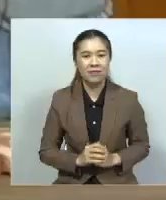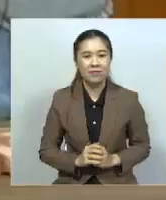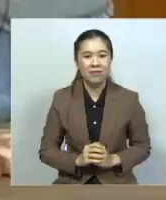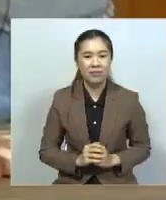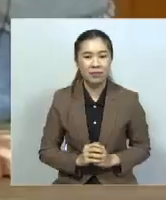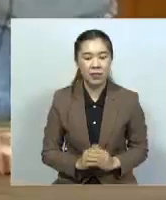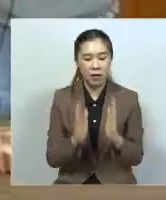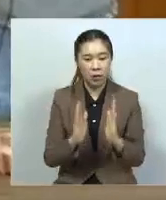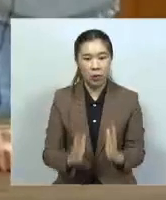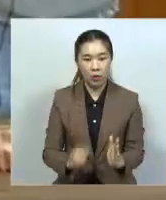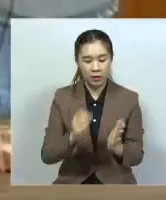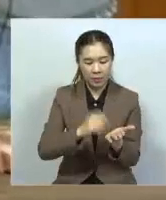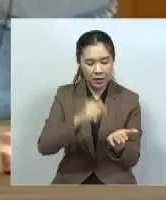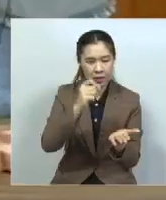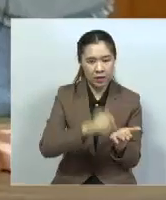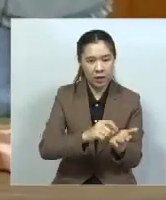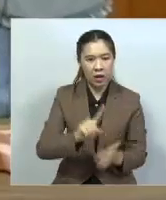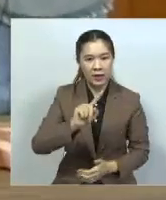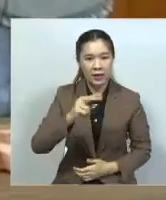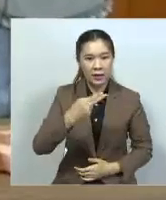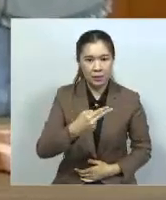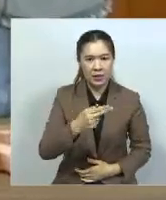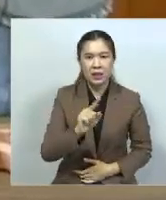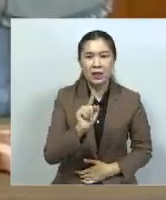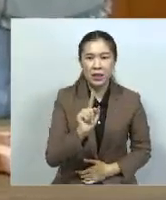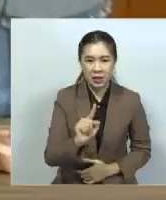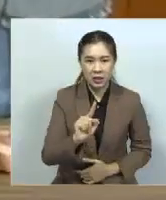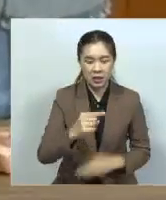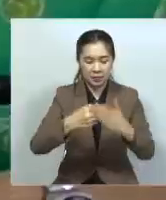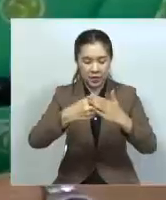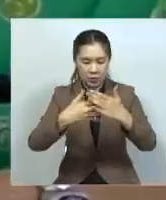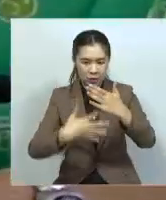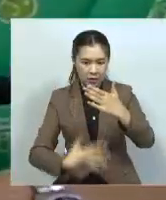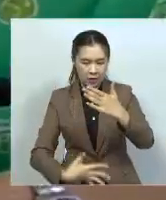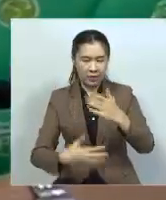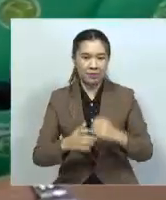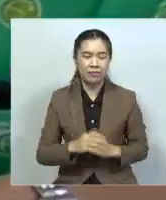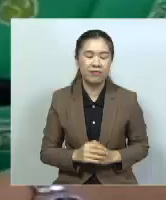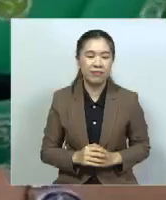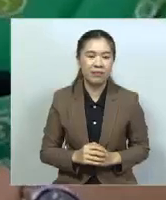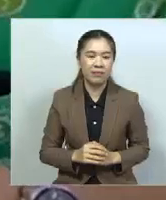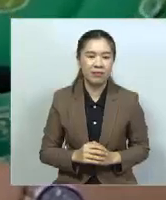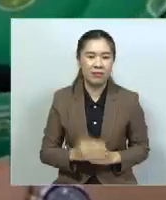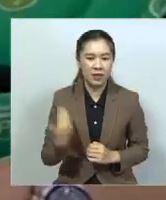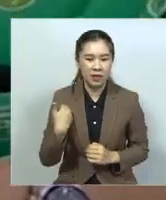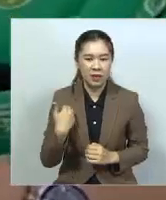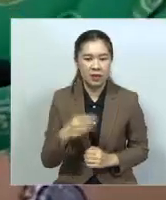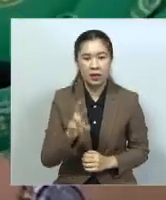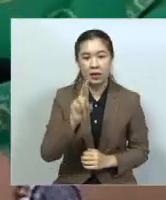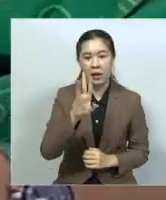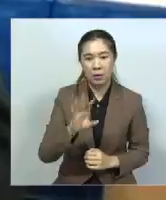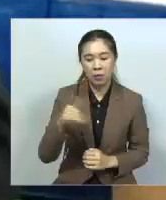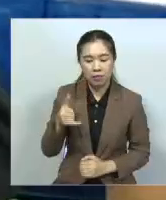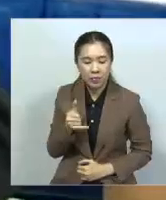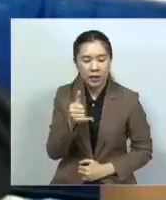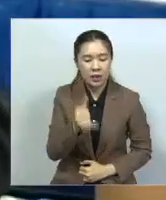ที่ลงทะเบียนในลำดับที่ 10,001 เป็นต้นไปเนี่ยนะคะและรวมถึงคนที่ลงทะเบียนในระบบเมนนวลก็